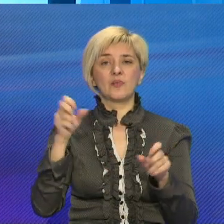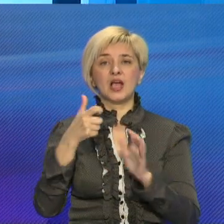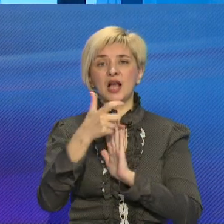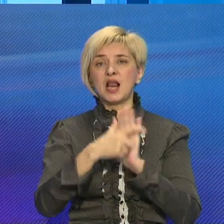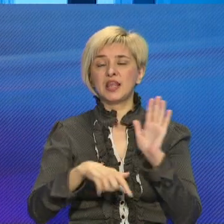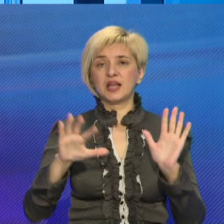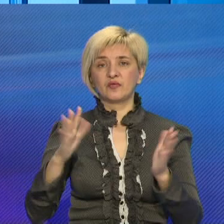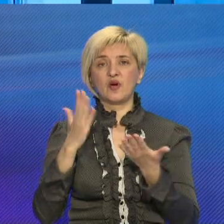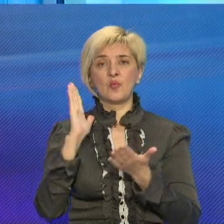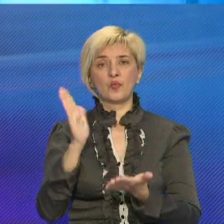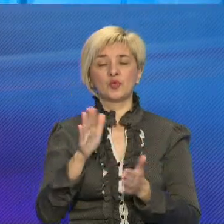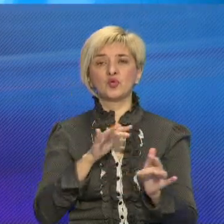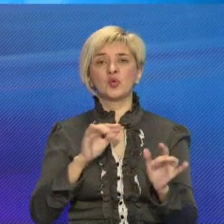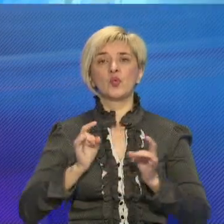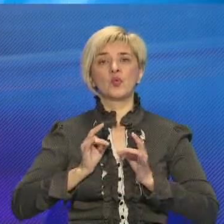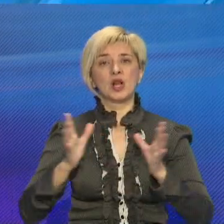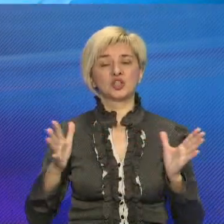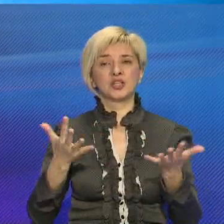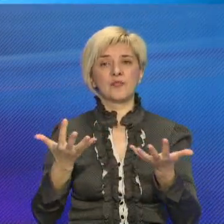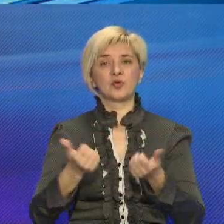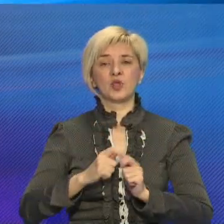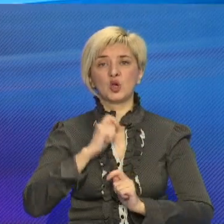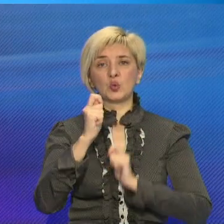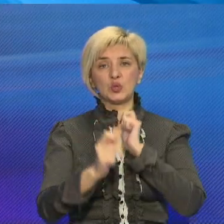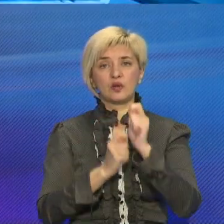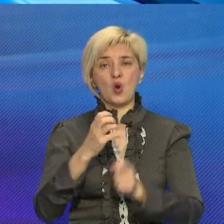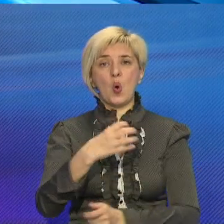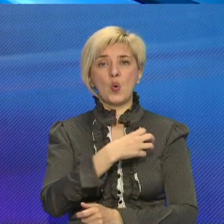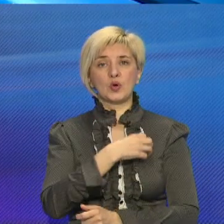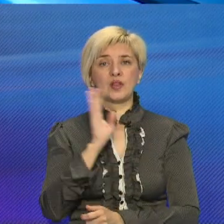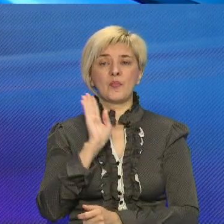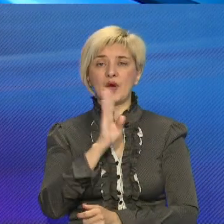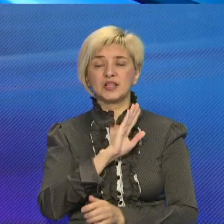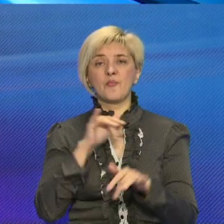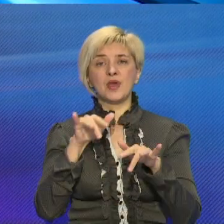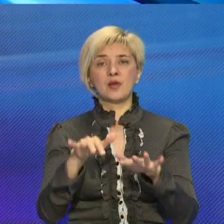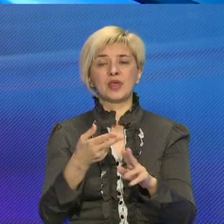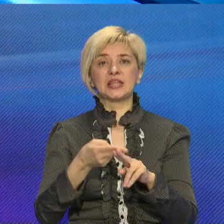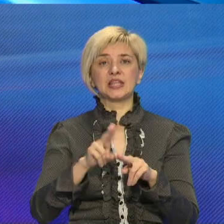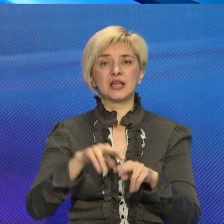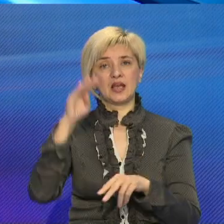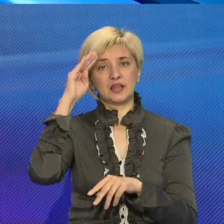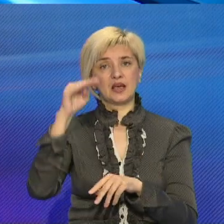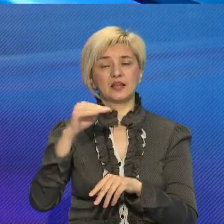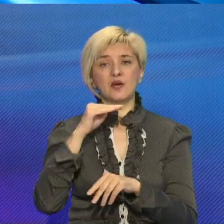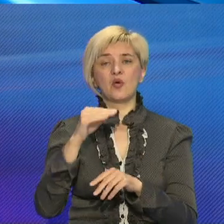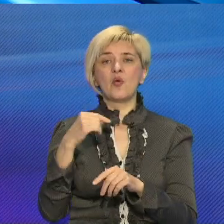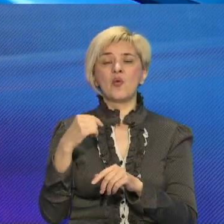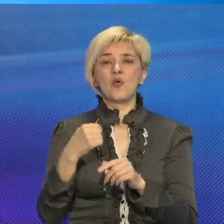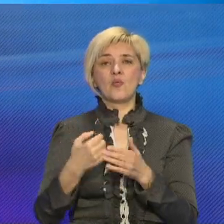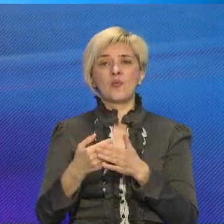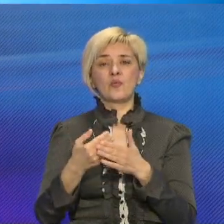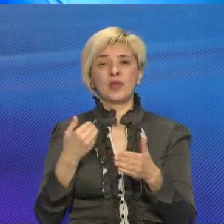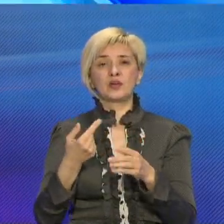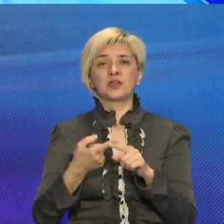всех регионах отбудутся урочистые приемы и узнагороджение орденом Мати, мероприемства для татов. У передадень подей